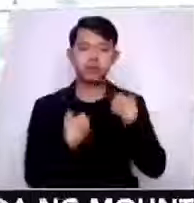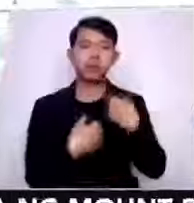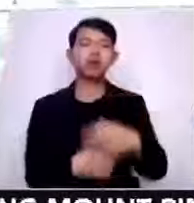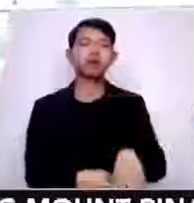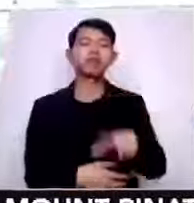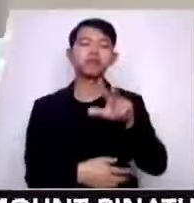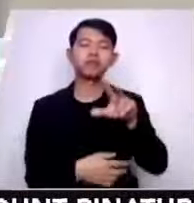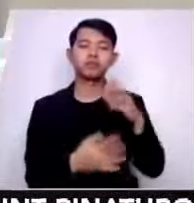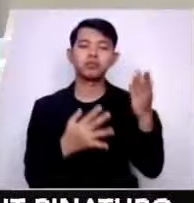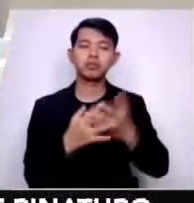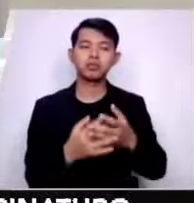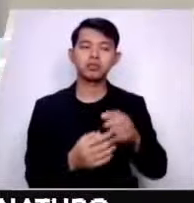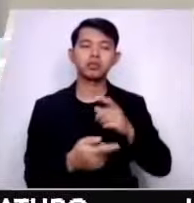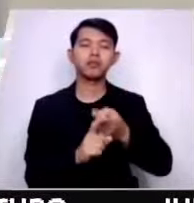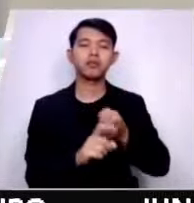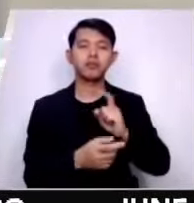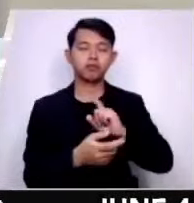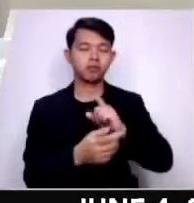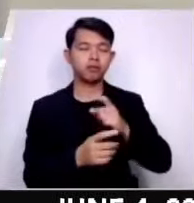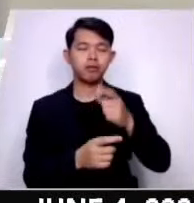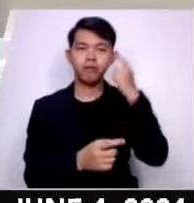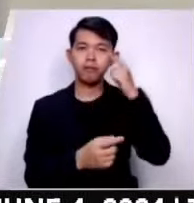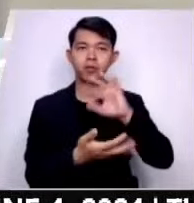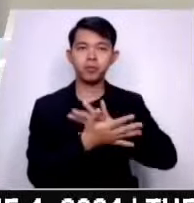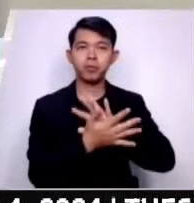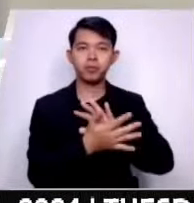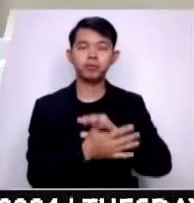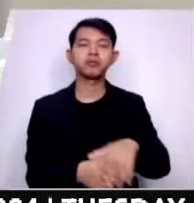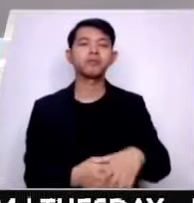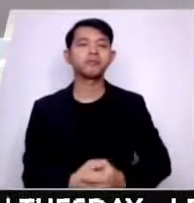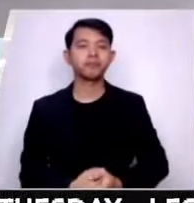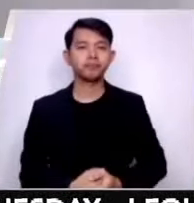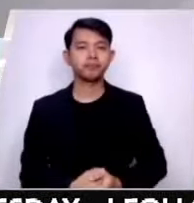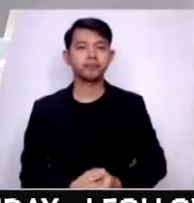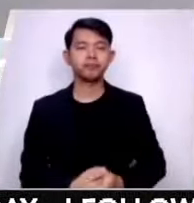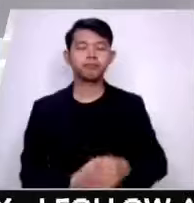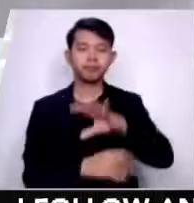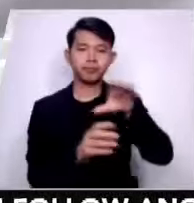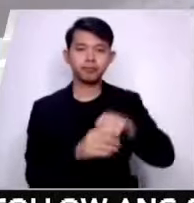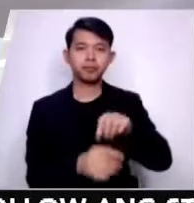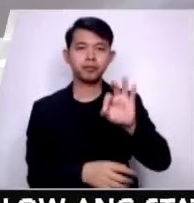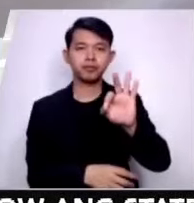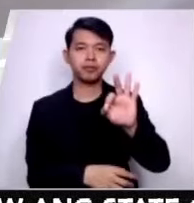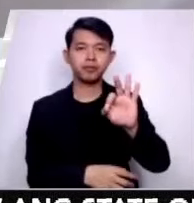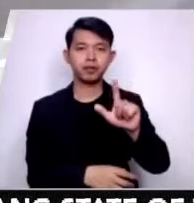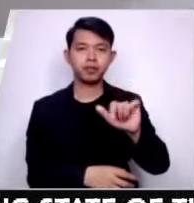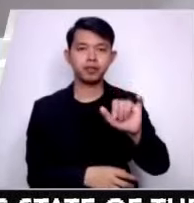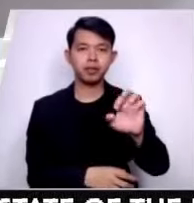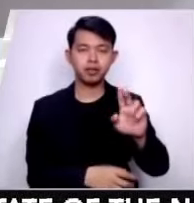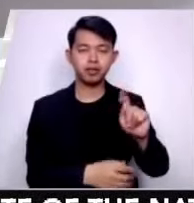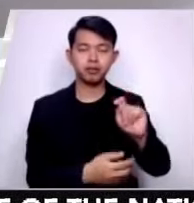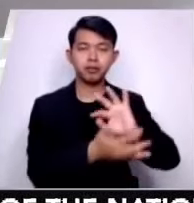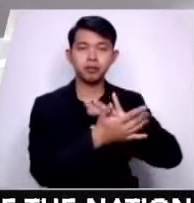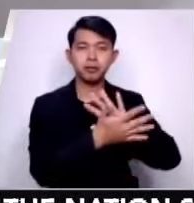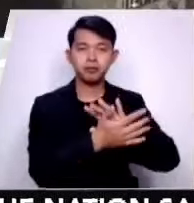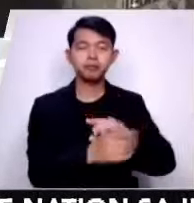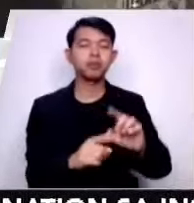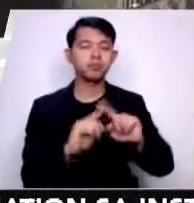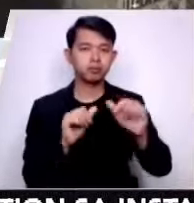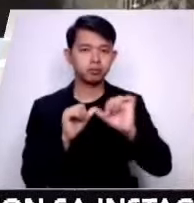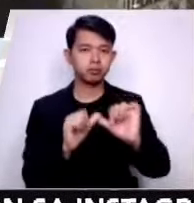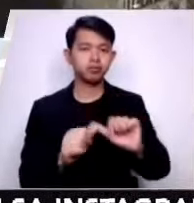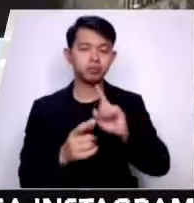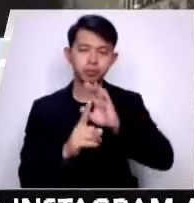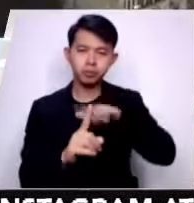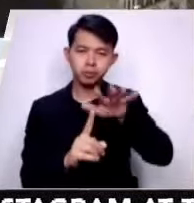sa bansa. Kabilang ang 2 kaso ng flirt subvariant. Patuloy naman daw ang ginagawang pagmomonitor ng DOH.